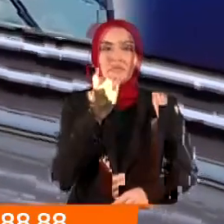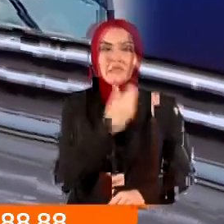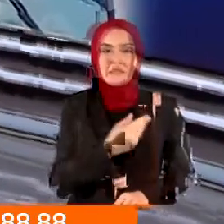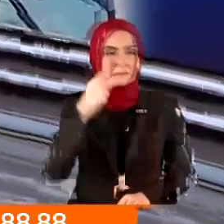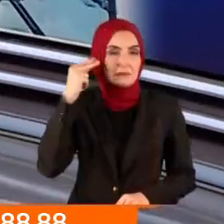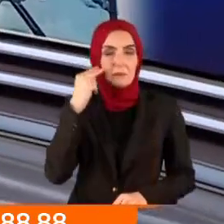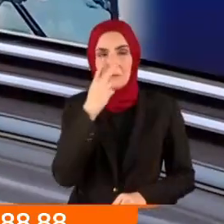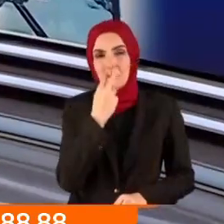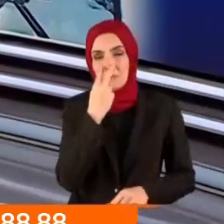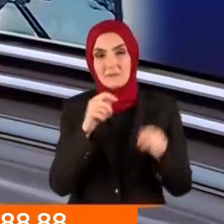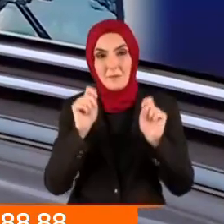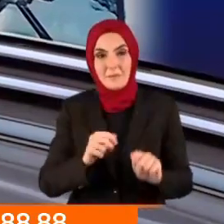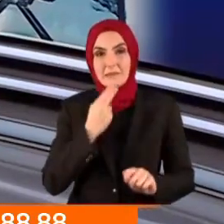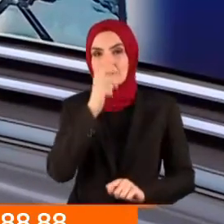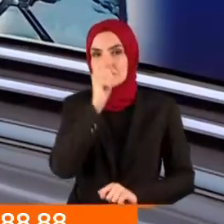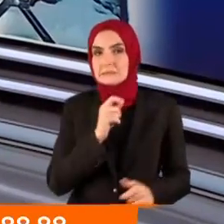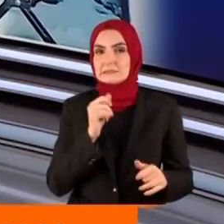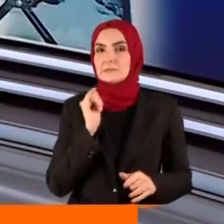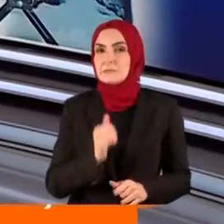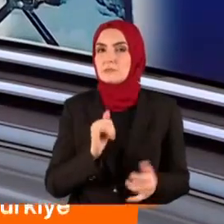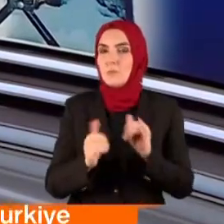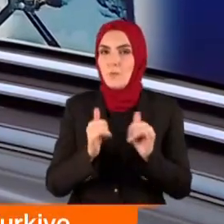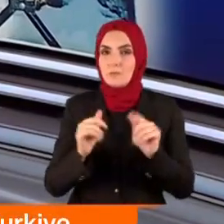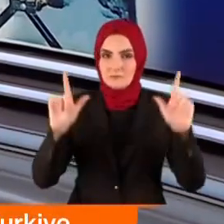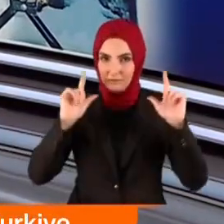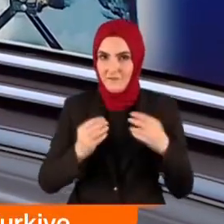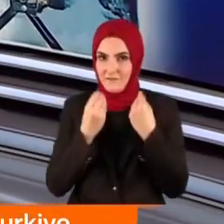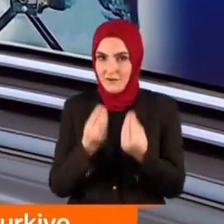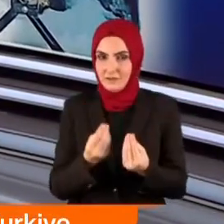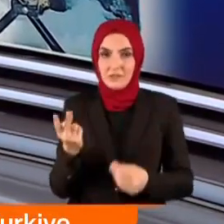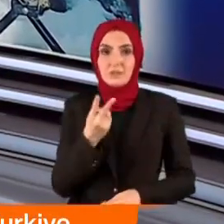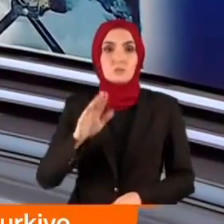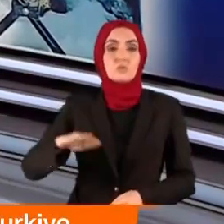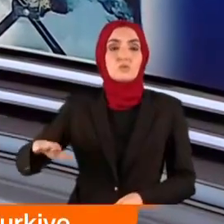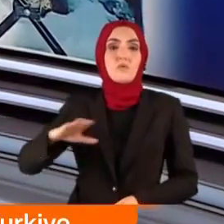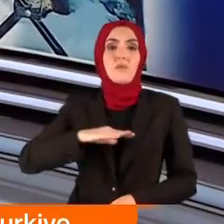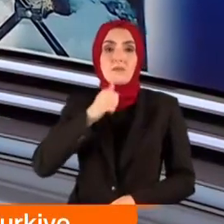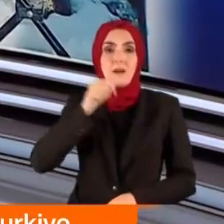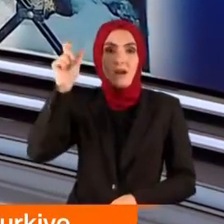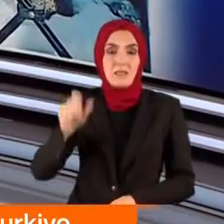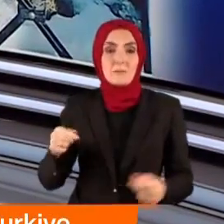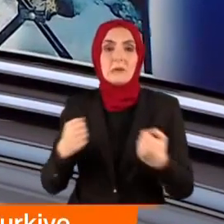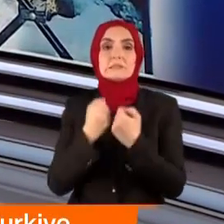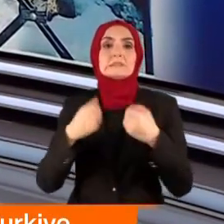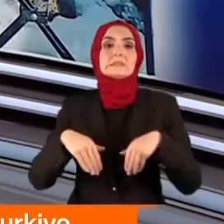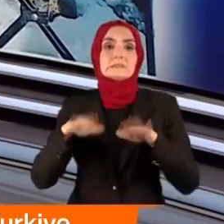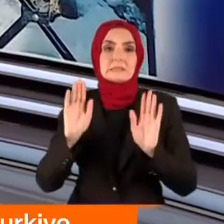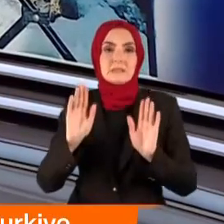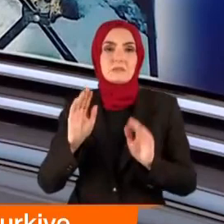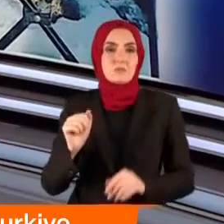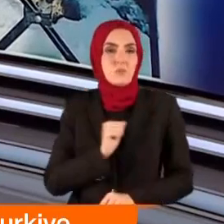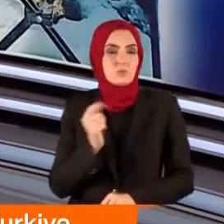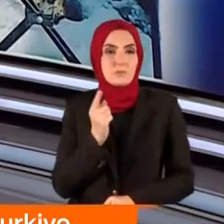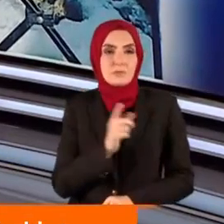oyununu ekranlarınıza getirmiştik. İki çocuk babası kazaya değil, aslında korkunç bir cinayete kurban gitmişti. Gerçeği